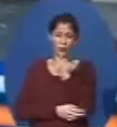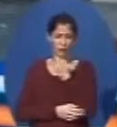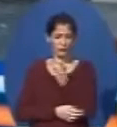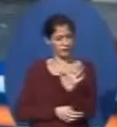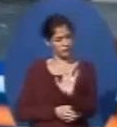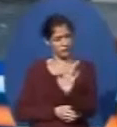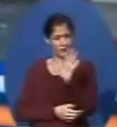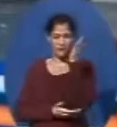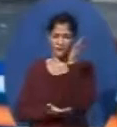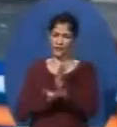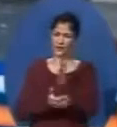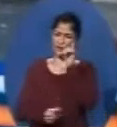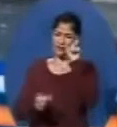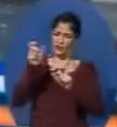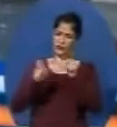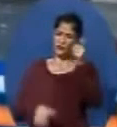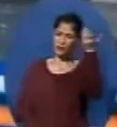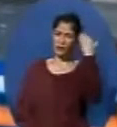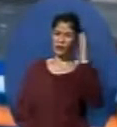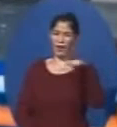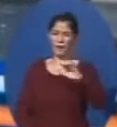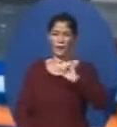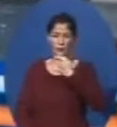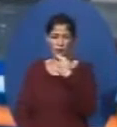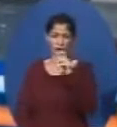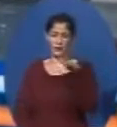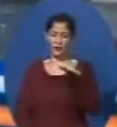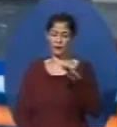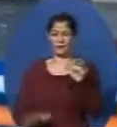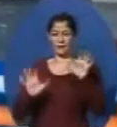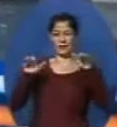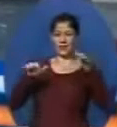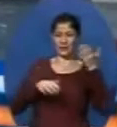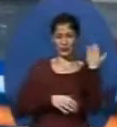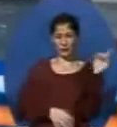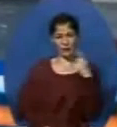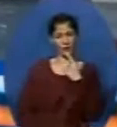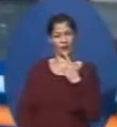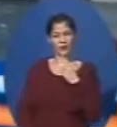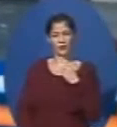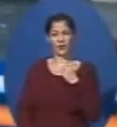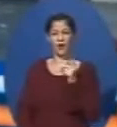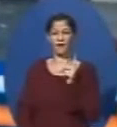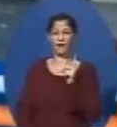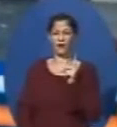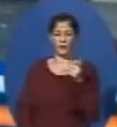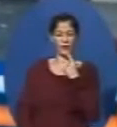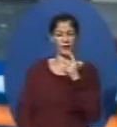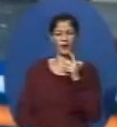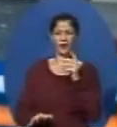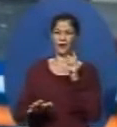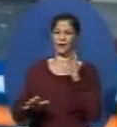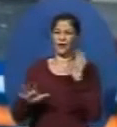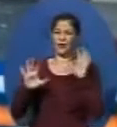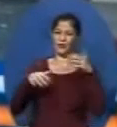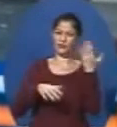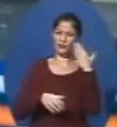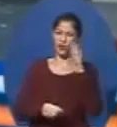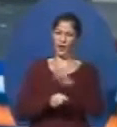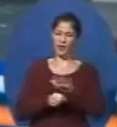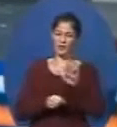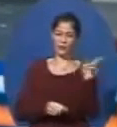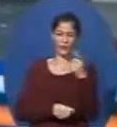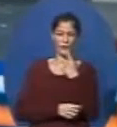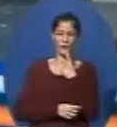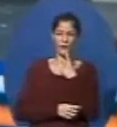סודות? היו לנו גם אנשים אחרים מהמוסד. יש את משה קצב. אבל שמים כל אחד... לא מחזיק שום סוד. בסדר, אז... רק